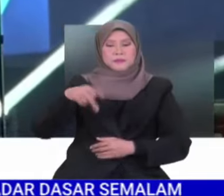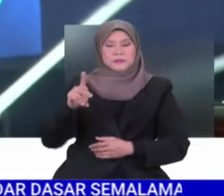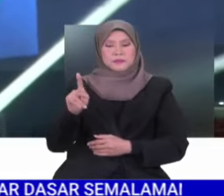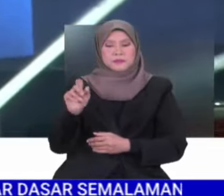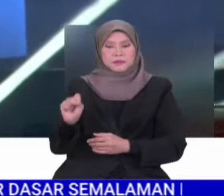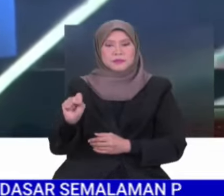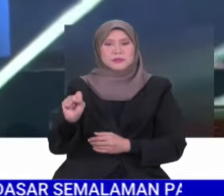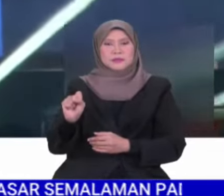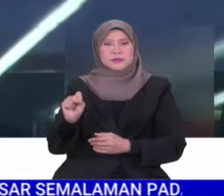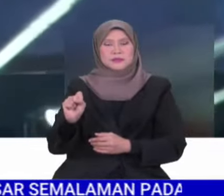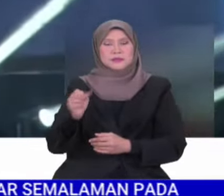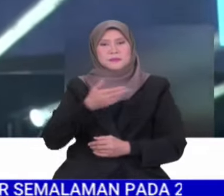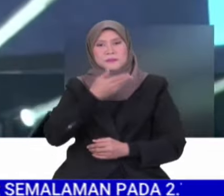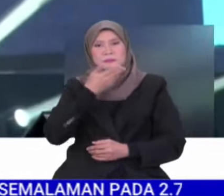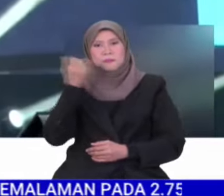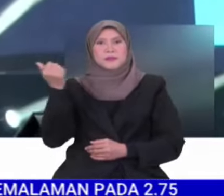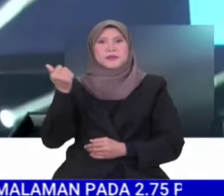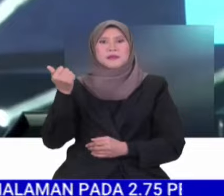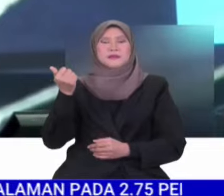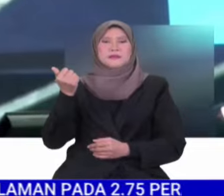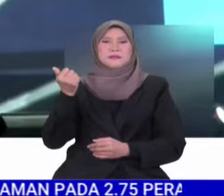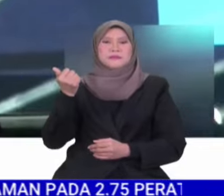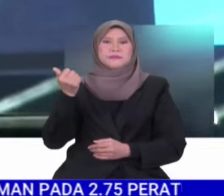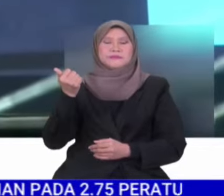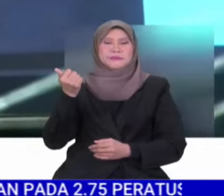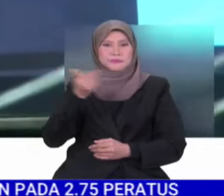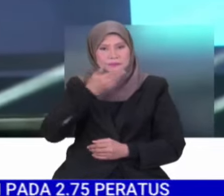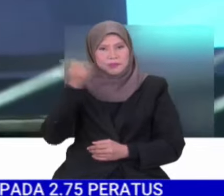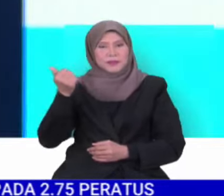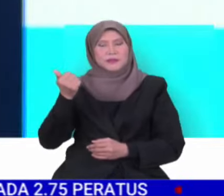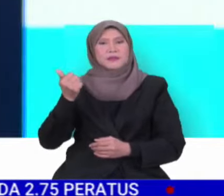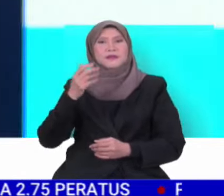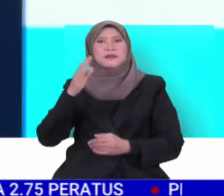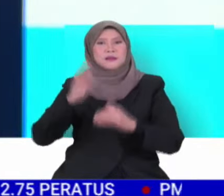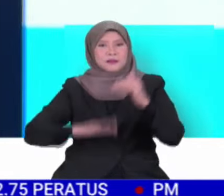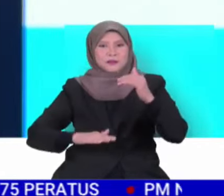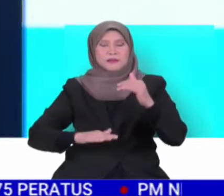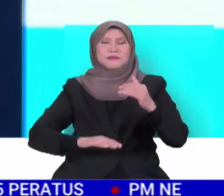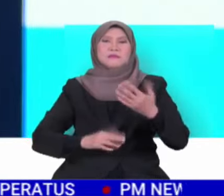itu lebih bermakna daripada mendukung